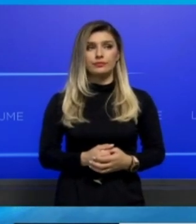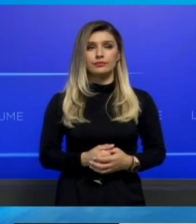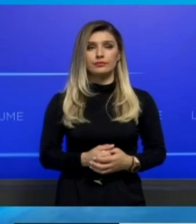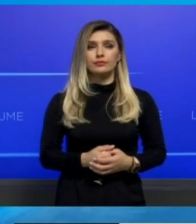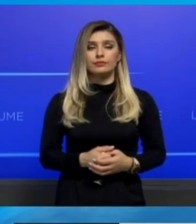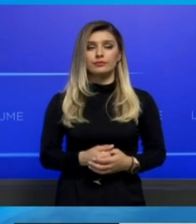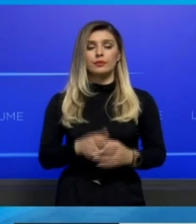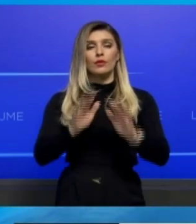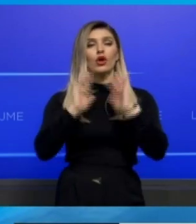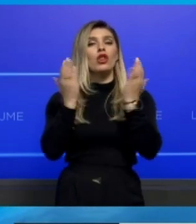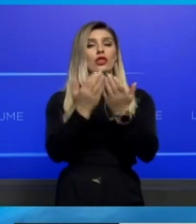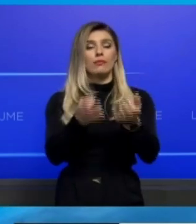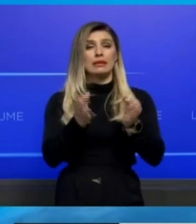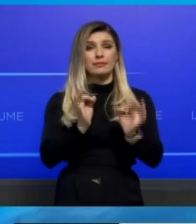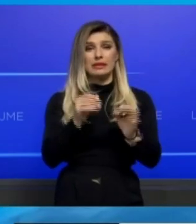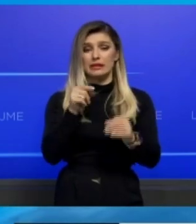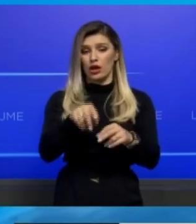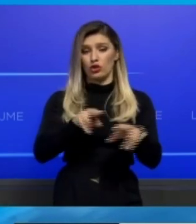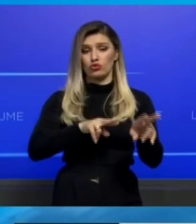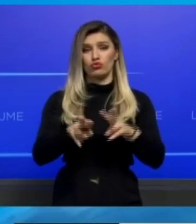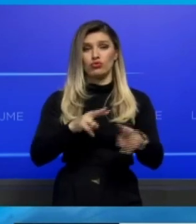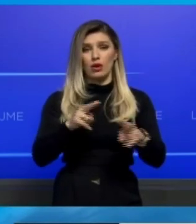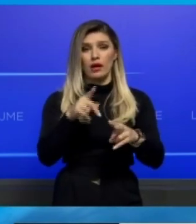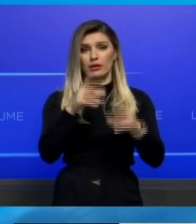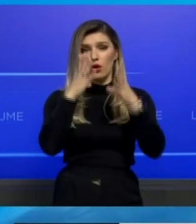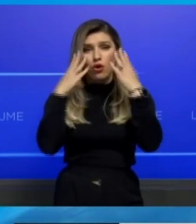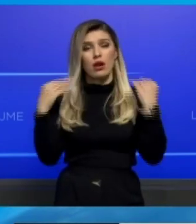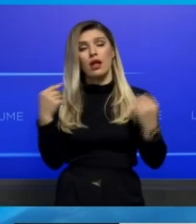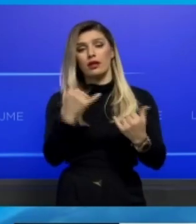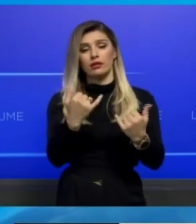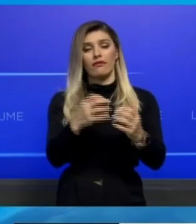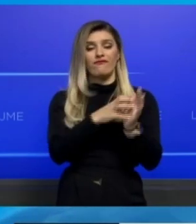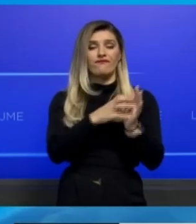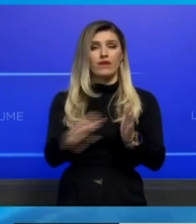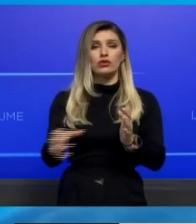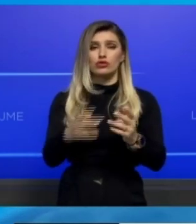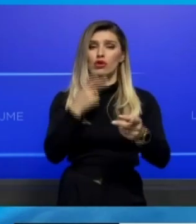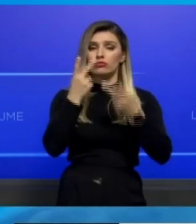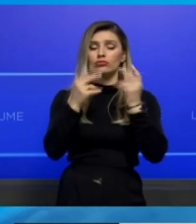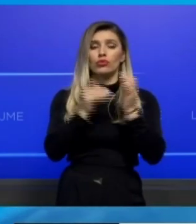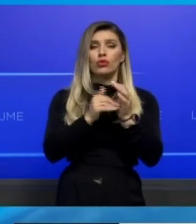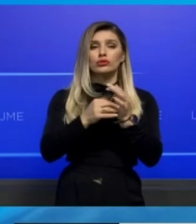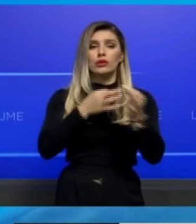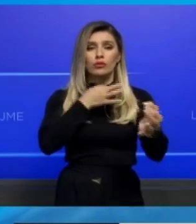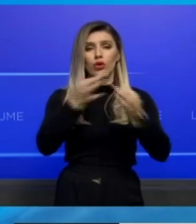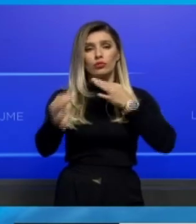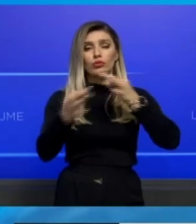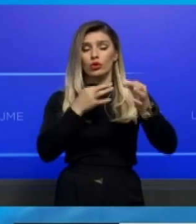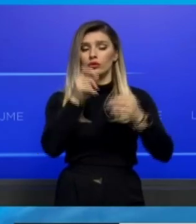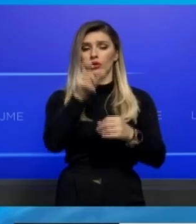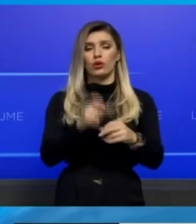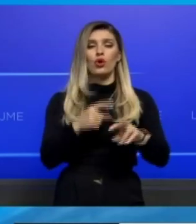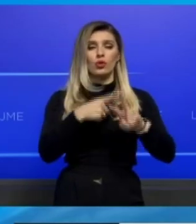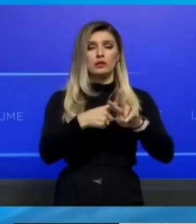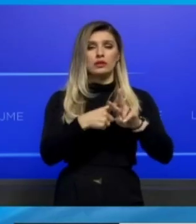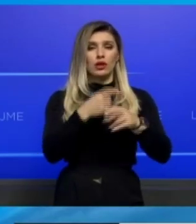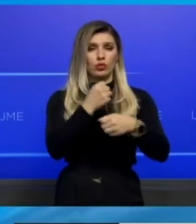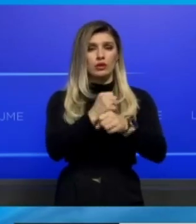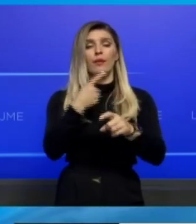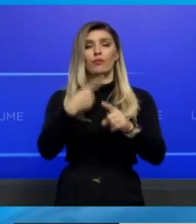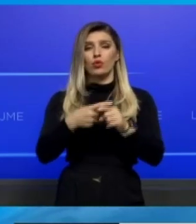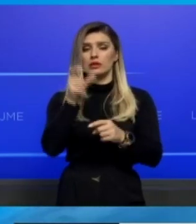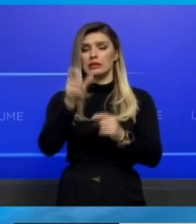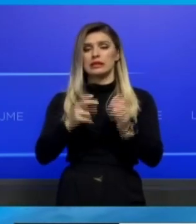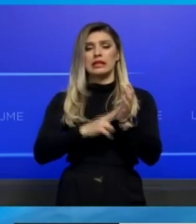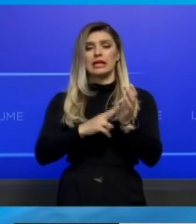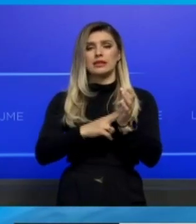Në dhomat e specializuara në Hag, po vazhdon gjykimin ndaj krerëve të organizatës së veteranëve të luftës Hysni Gucati dhe Nasim Haradinaj.